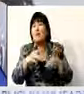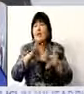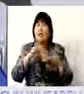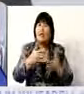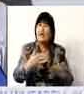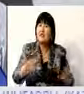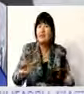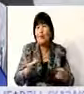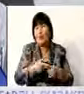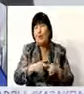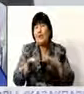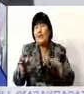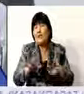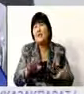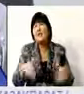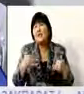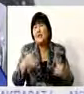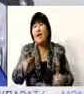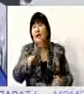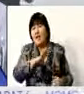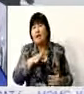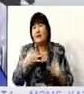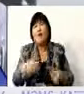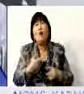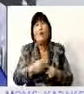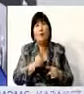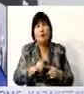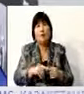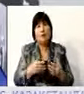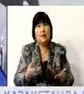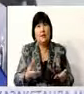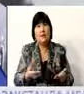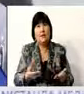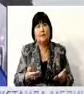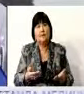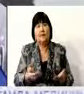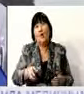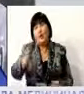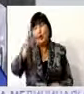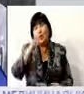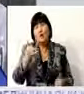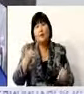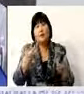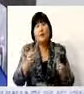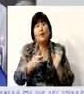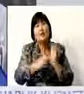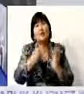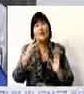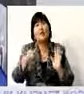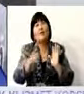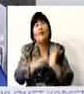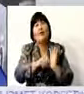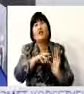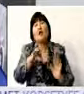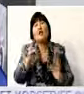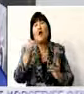барлығына осындай тіршіліктер жасалды. Енді оның үкіметтен бүгінгі күні 826 миллион ақша